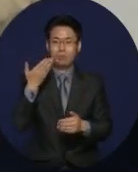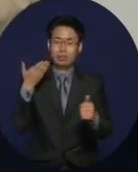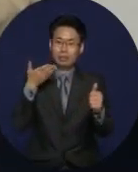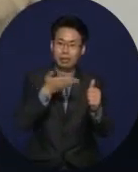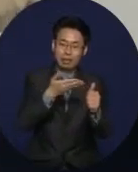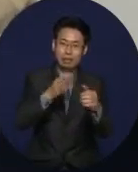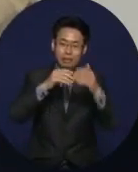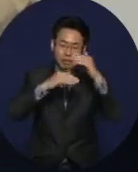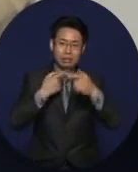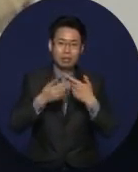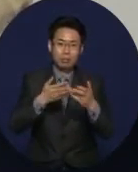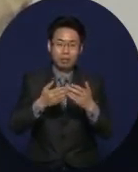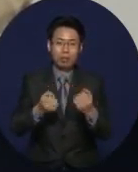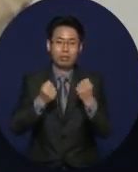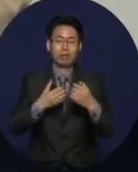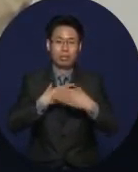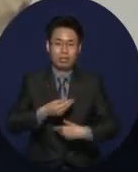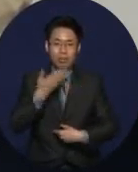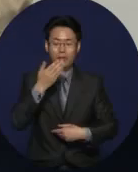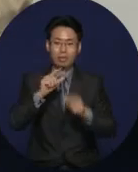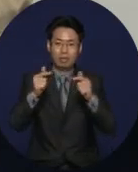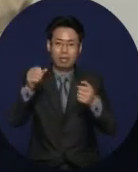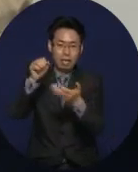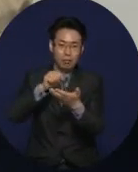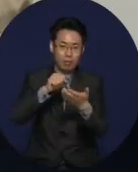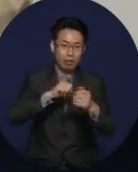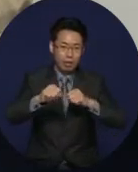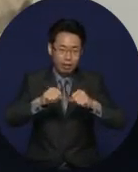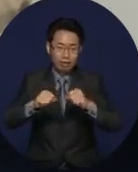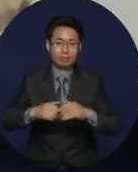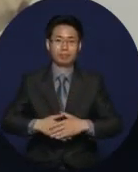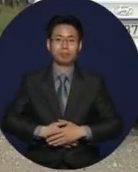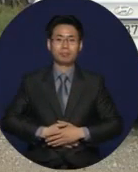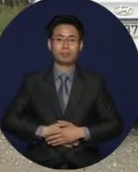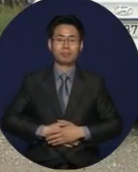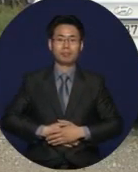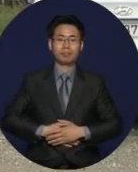과정을 체험하며 건강하고 안전한 먹거리 확보에 나섰습니다.